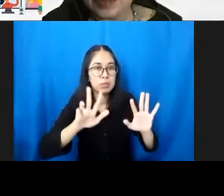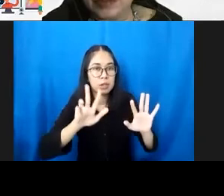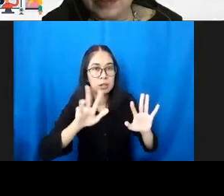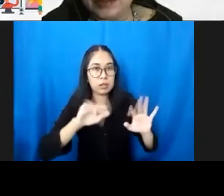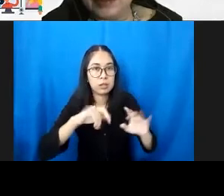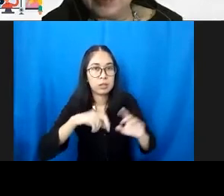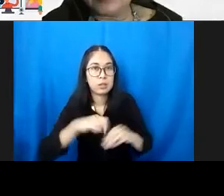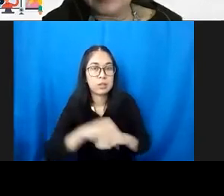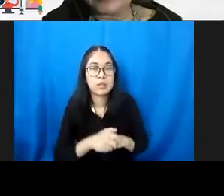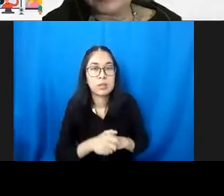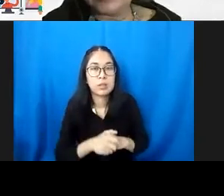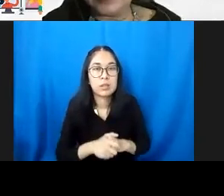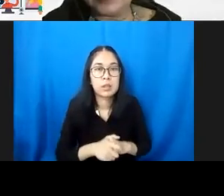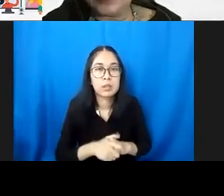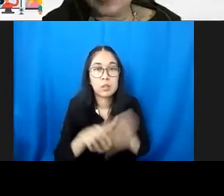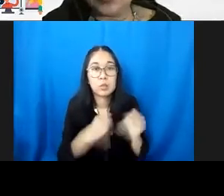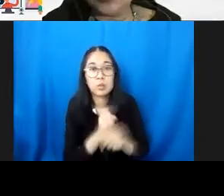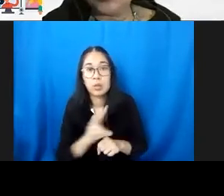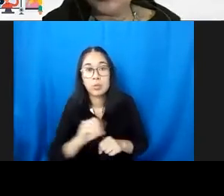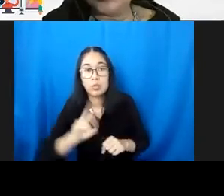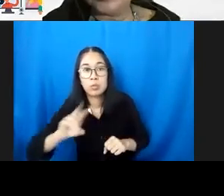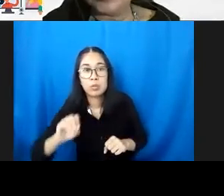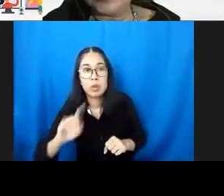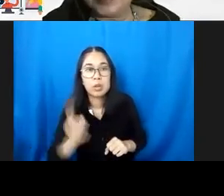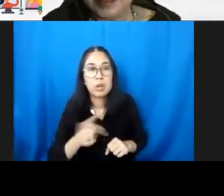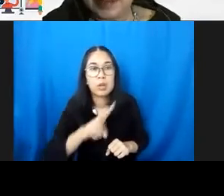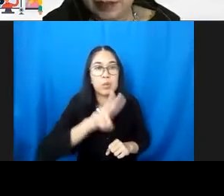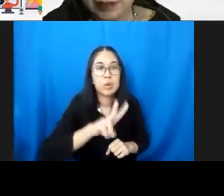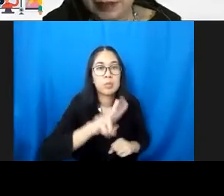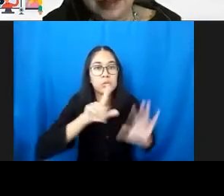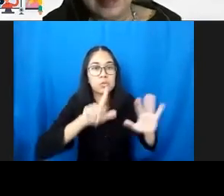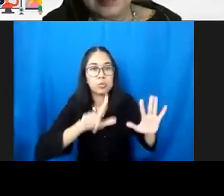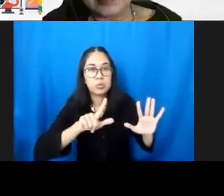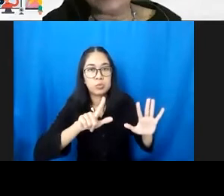2020 tahun anggaran ini ada 27 hingga